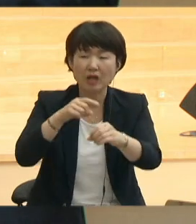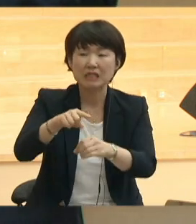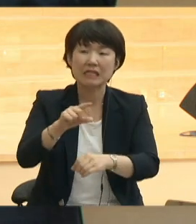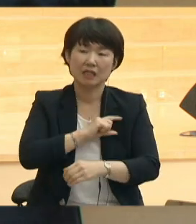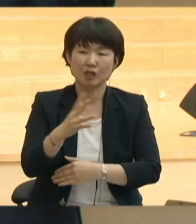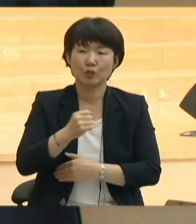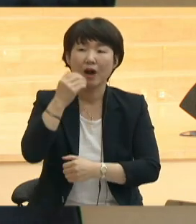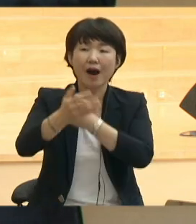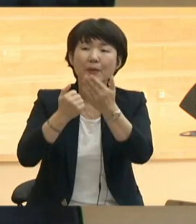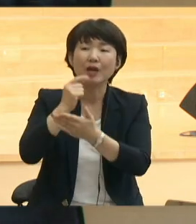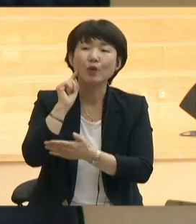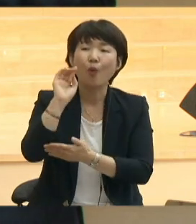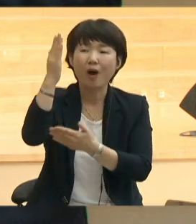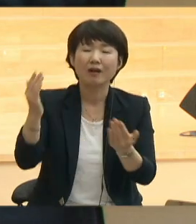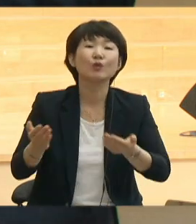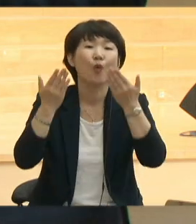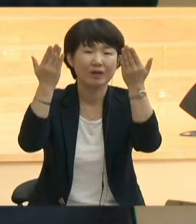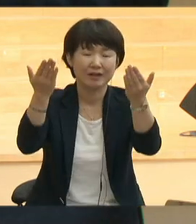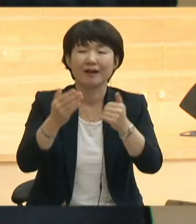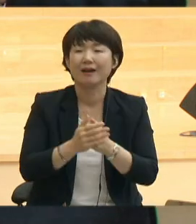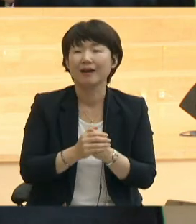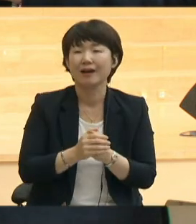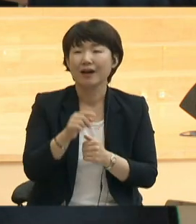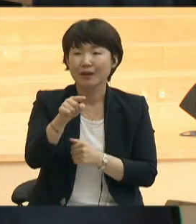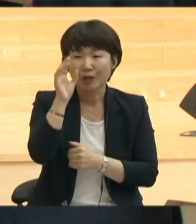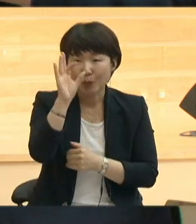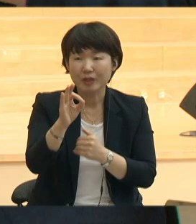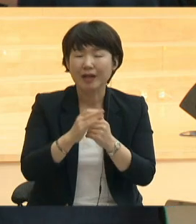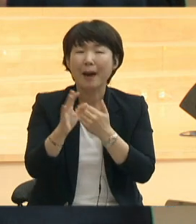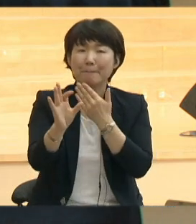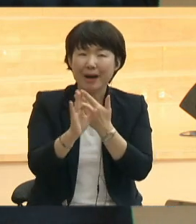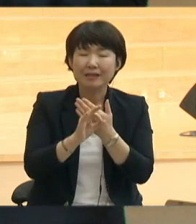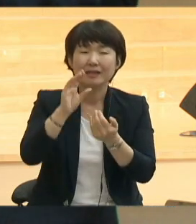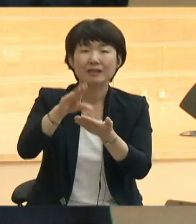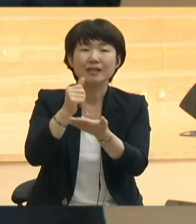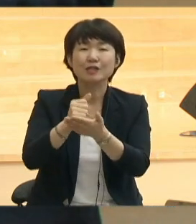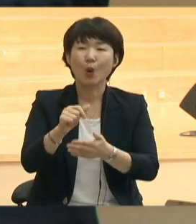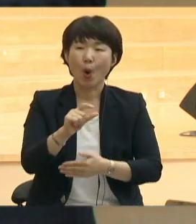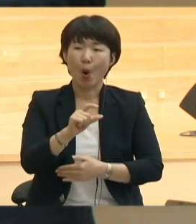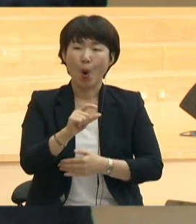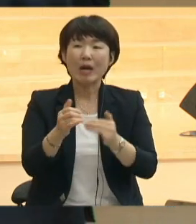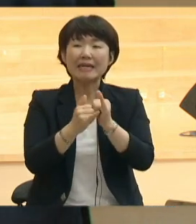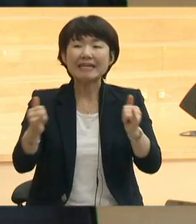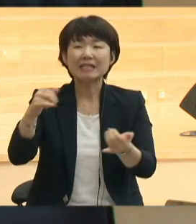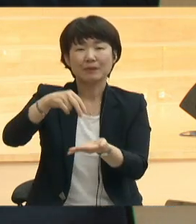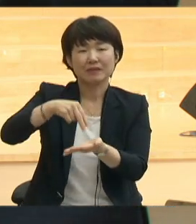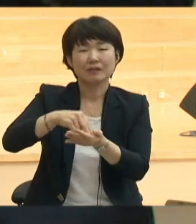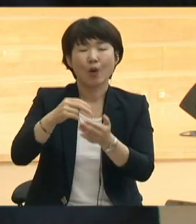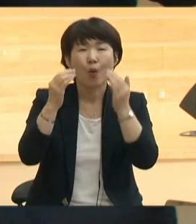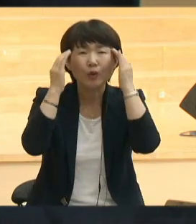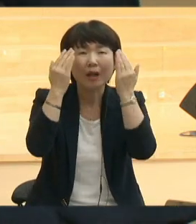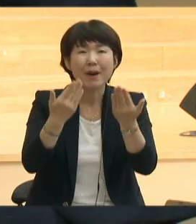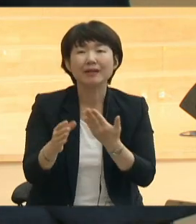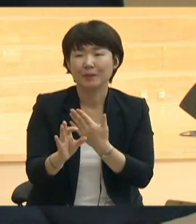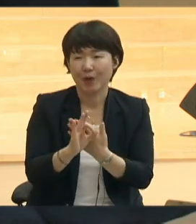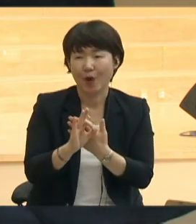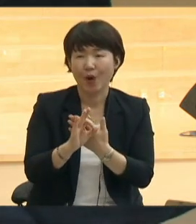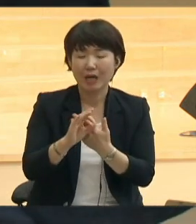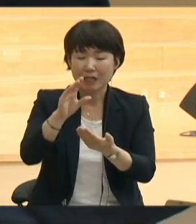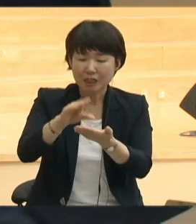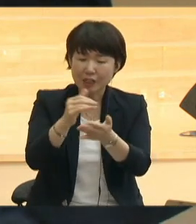영광을 돌리라 암이 지역의 보니까 만일 그리스도인으로 고난을 받으면 이렇게 나오는데 그 리소